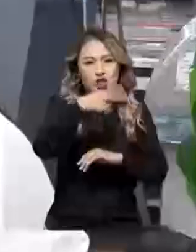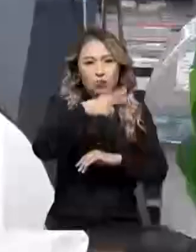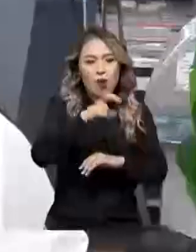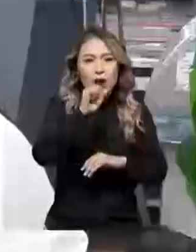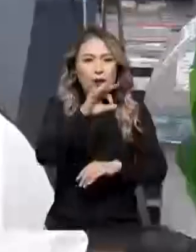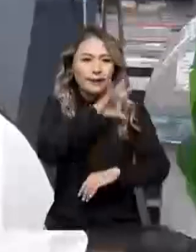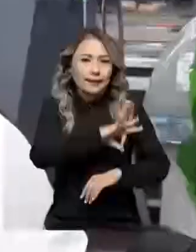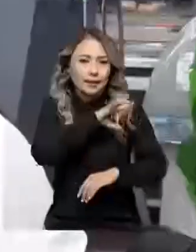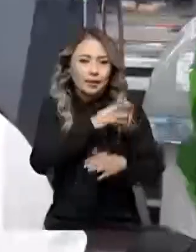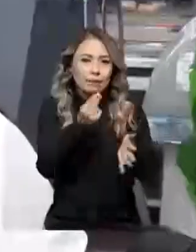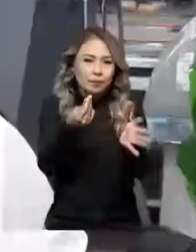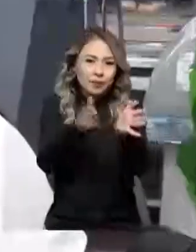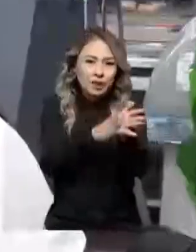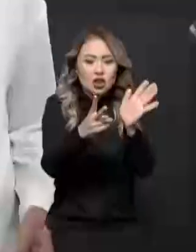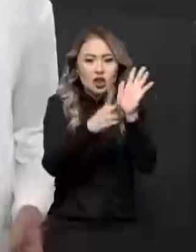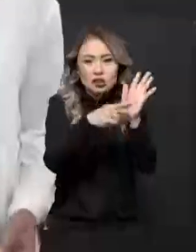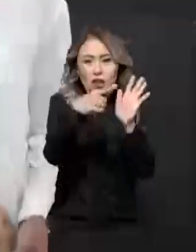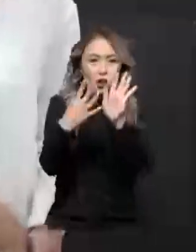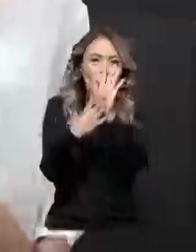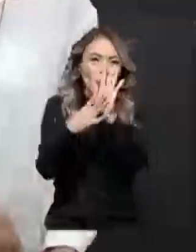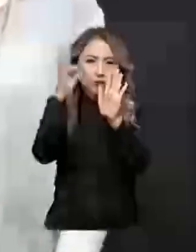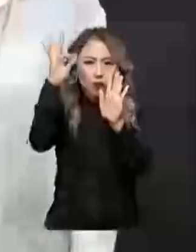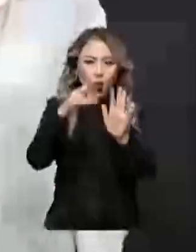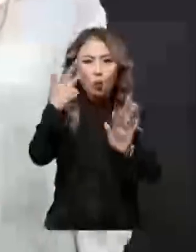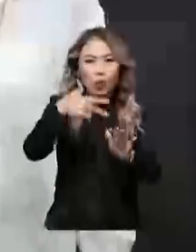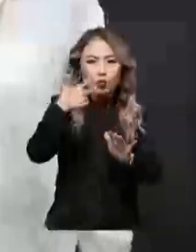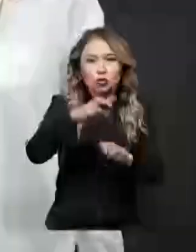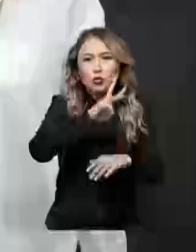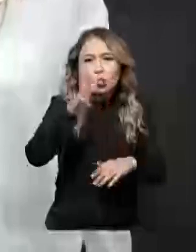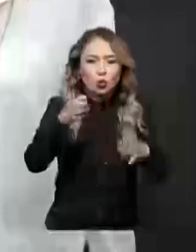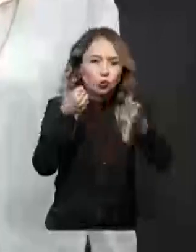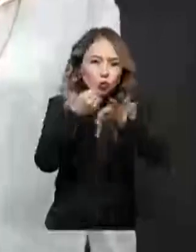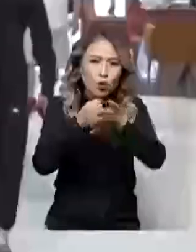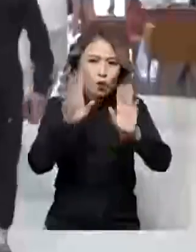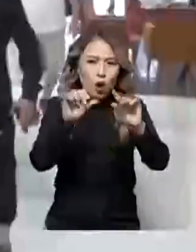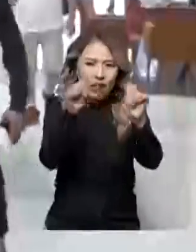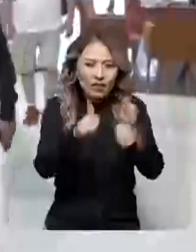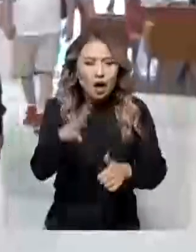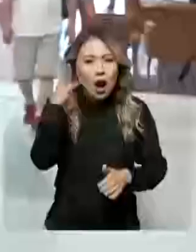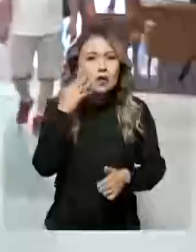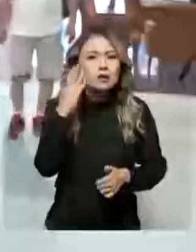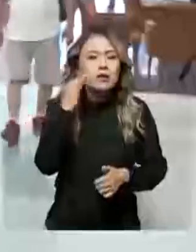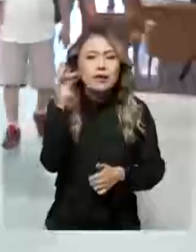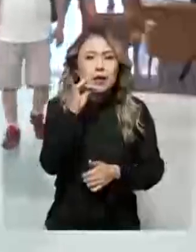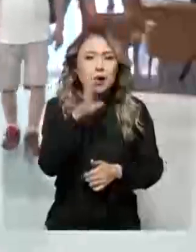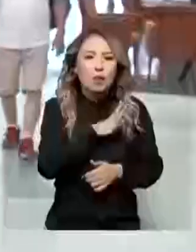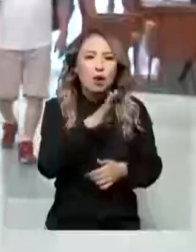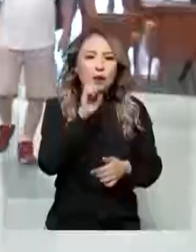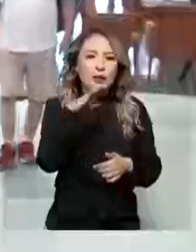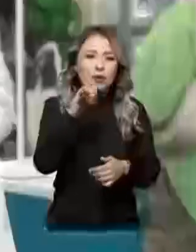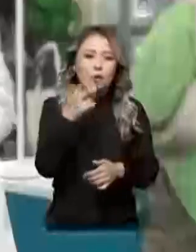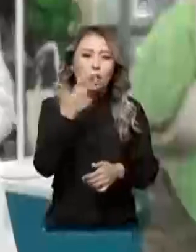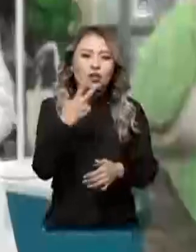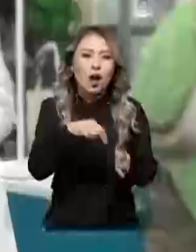жылдық тиімді сыйақы мөлшерлемесі 7 және 9%. 30 миллион теңгеге дейін несие рәсімдеуге болады. Астана және Алматы тұрғындарына 36 миллион теңгеге дейін